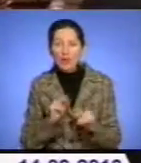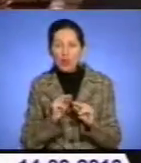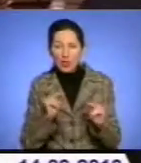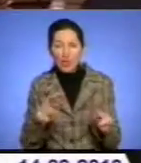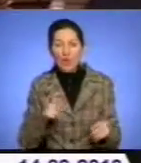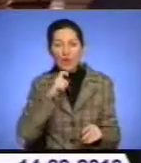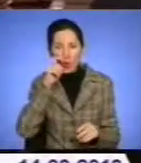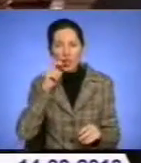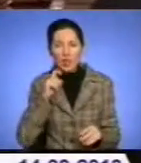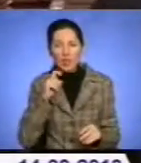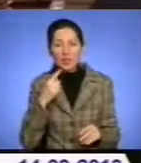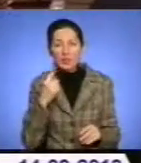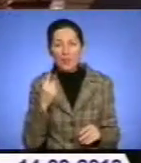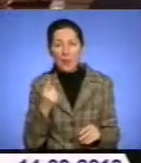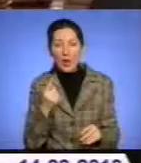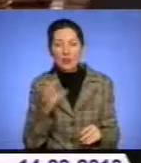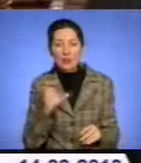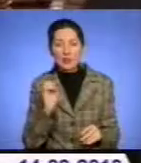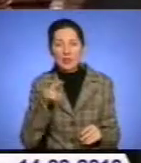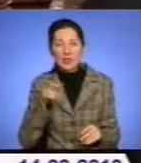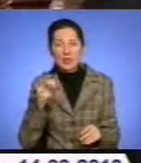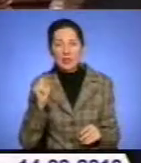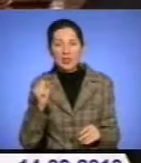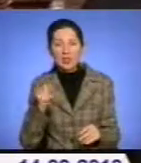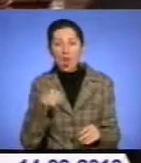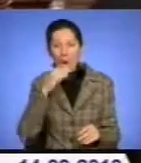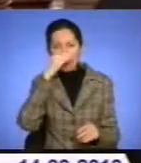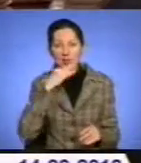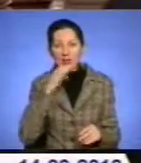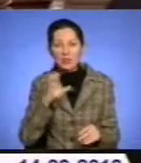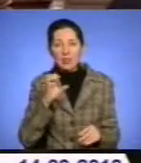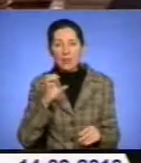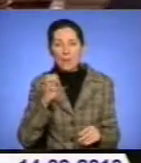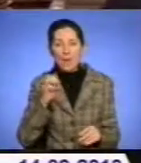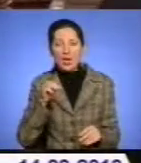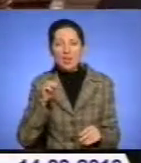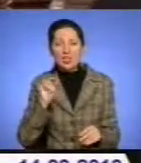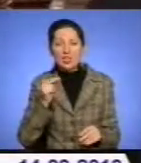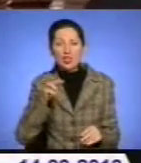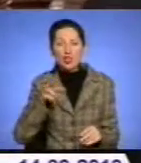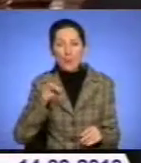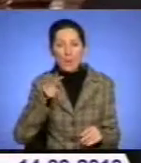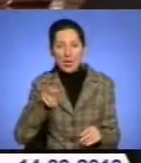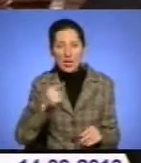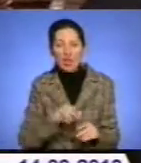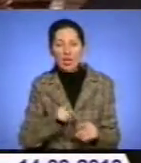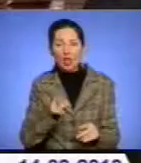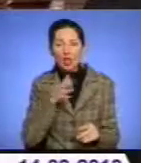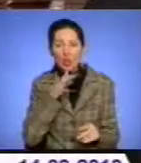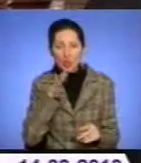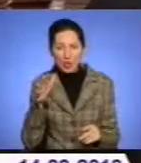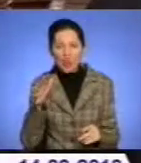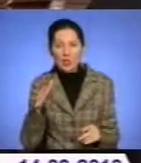українець. Перший салезіянин-українець отець Степан Чміль, який на той час душпастирював в